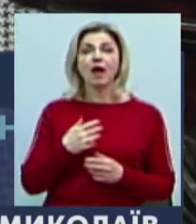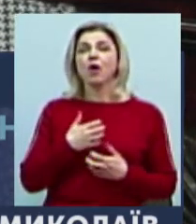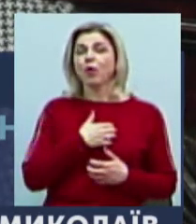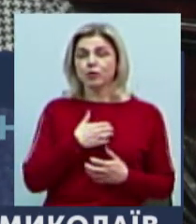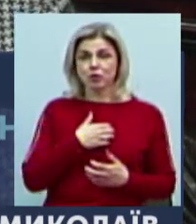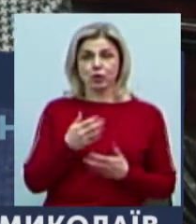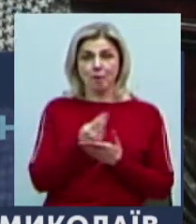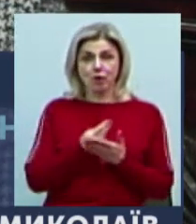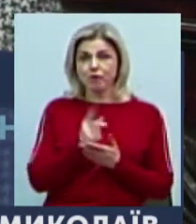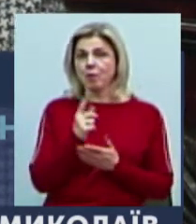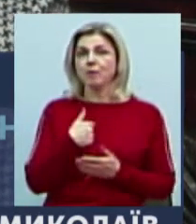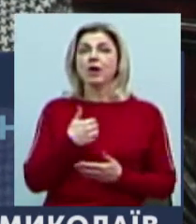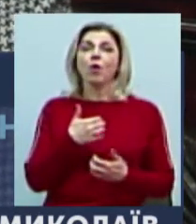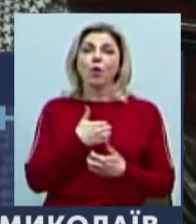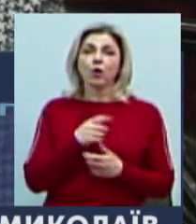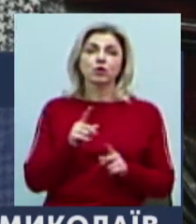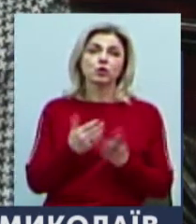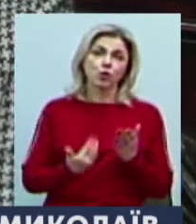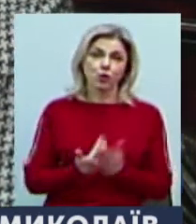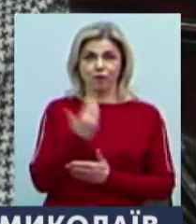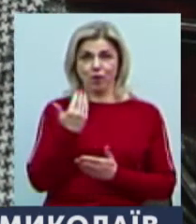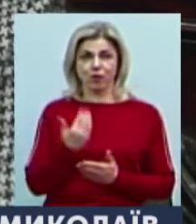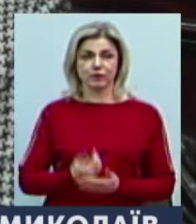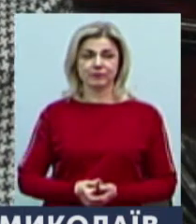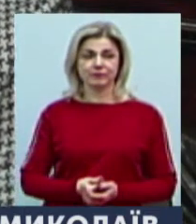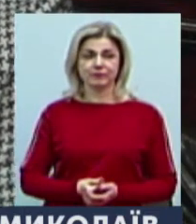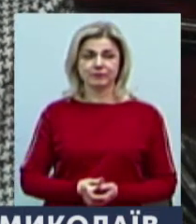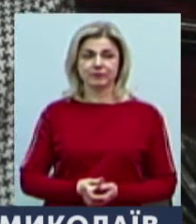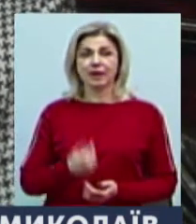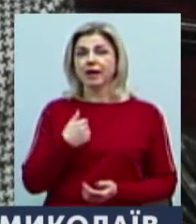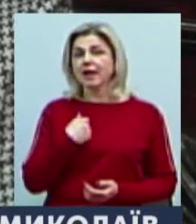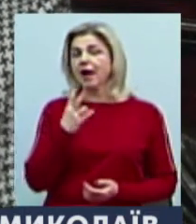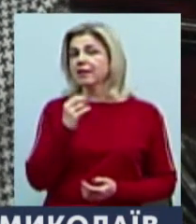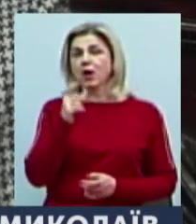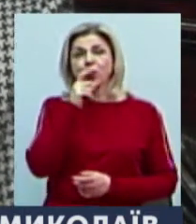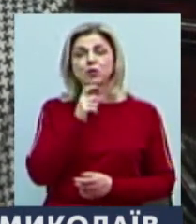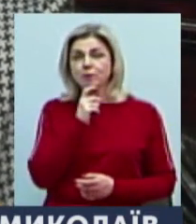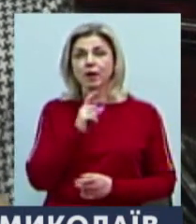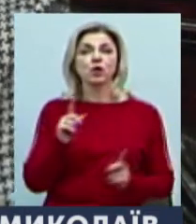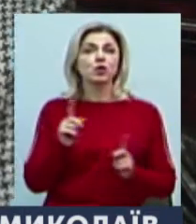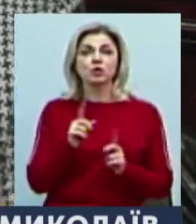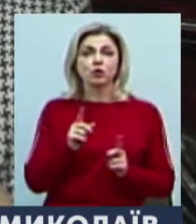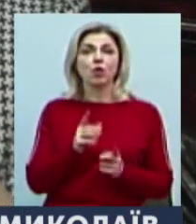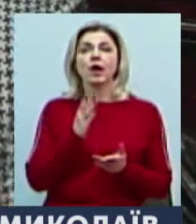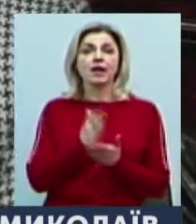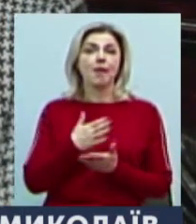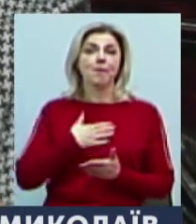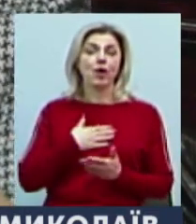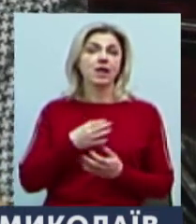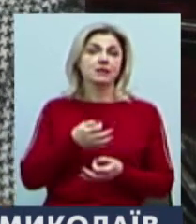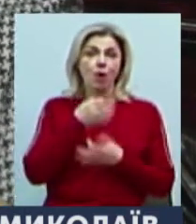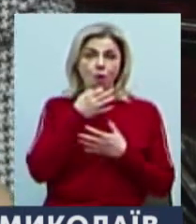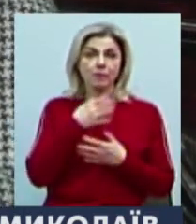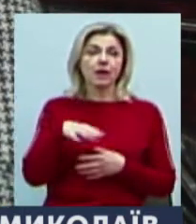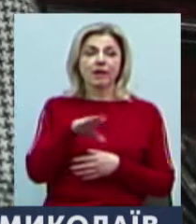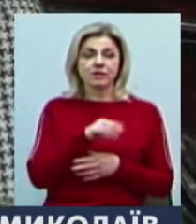що мені хотілося чогось нового. Я не зовсім розуміла, що і де моє захоплення. Всі ходили